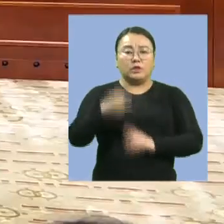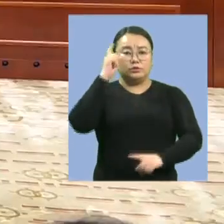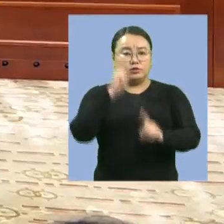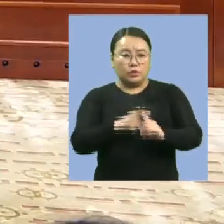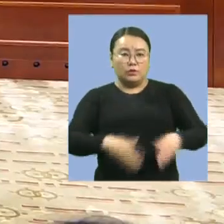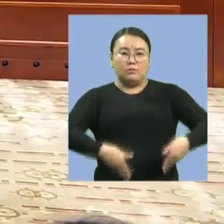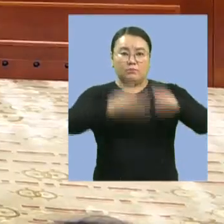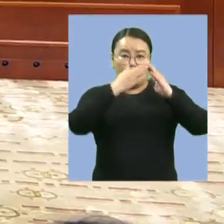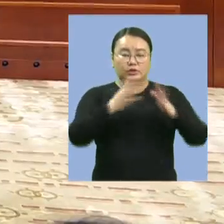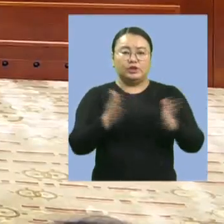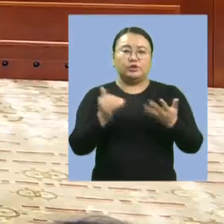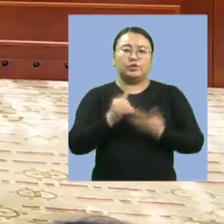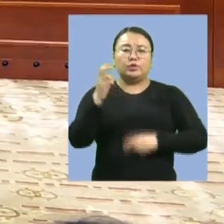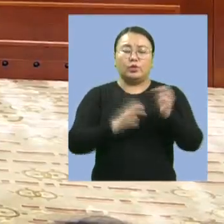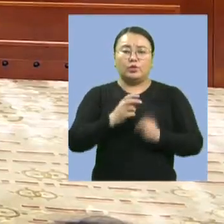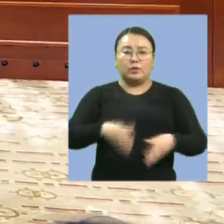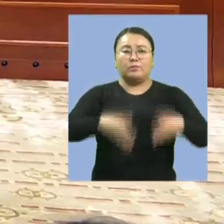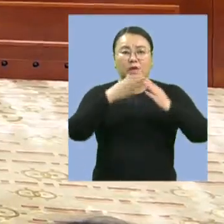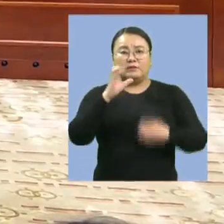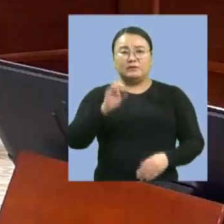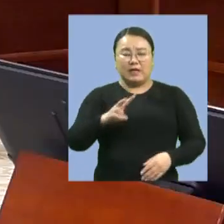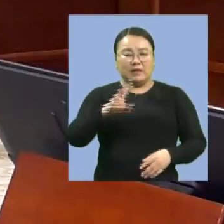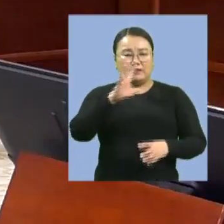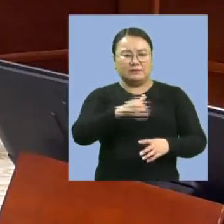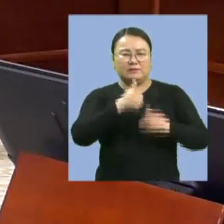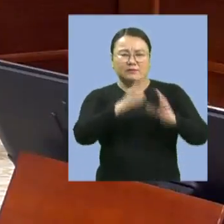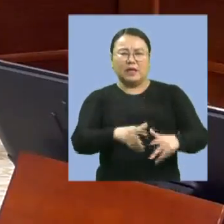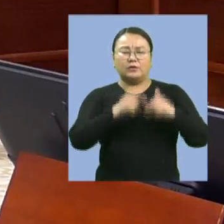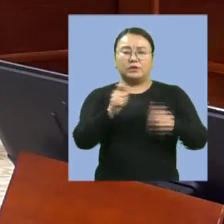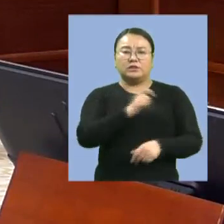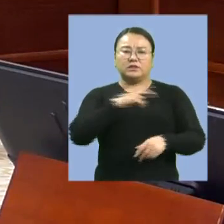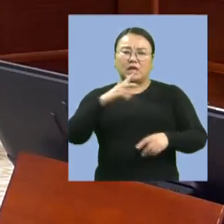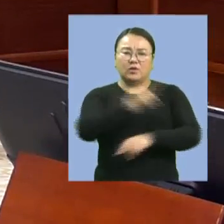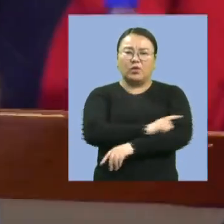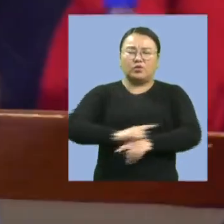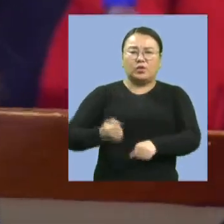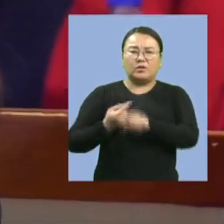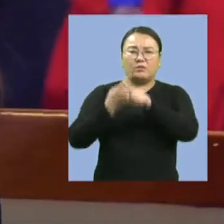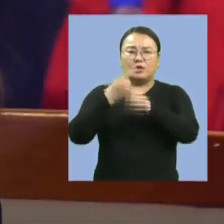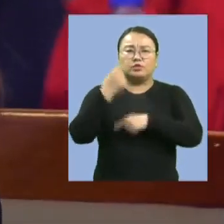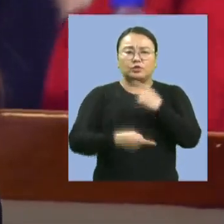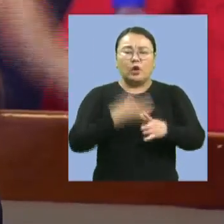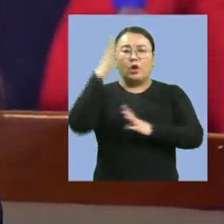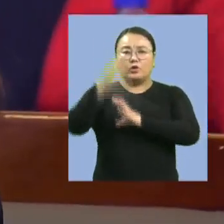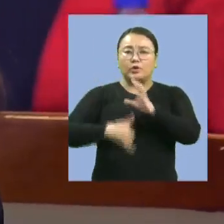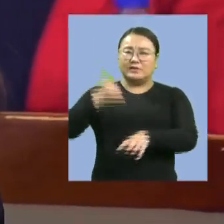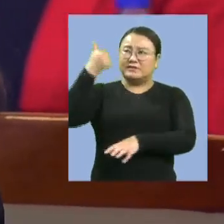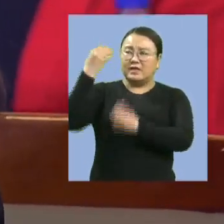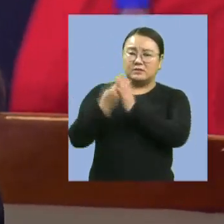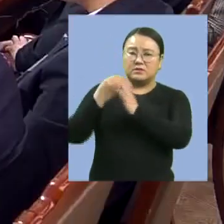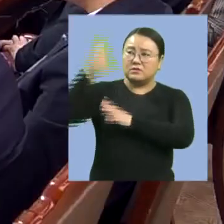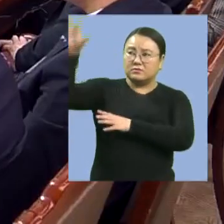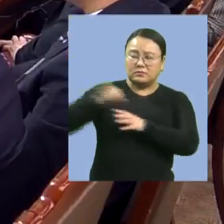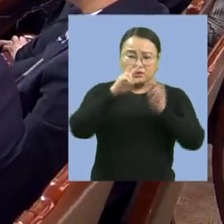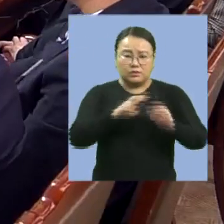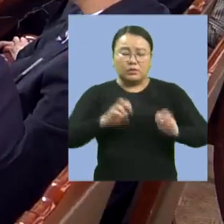чухал. Энэ зорилгоор байгуулагдсан жижиг дунд үйлдвэрийг хөгжүүлэх сангийн засаглалыг сайжруулах, зээлийн өгөөжийг нэмэгдүүлэх тал дээр олон